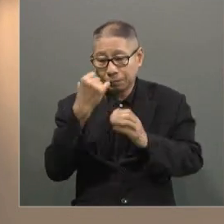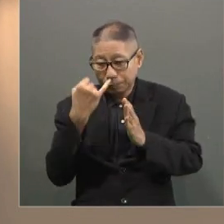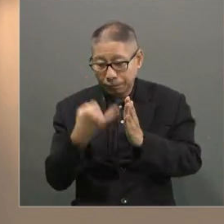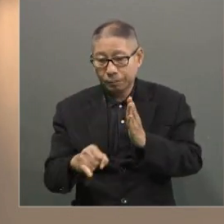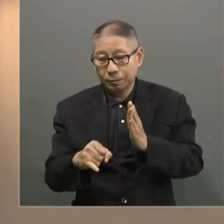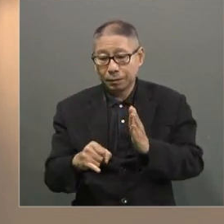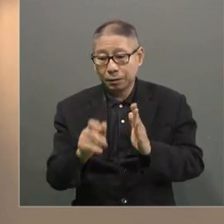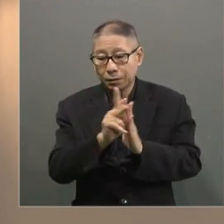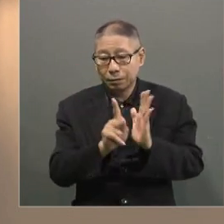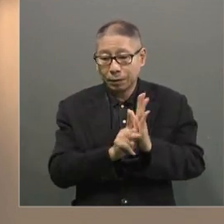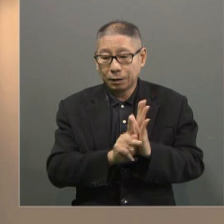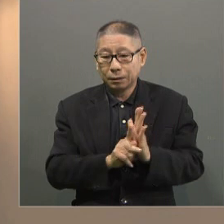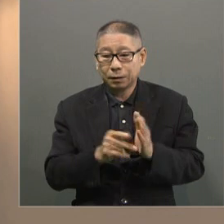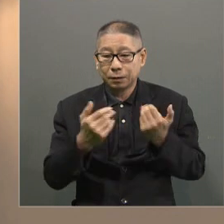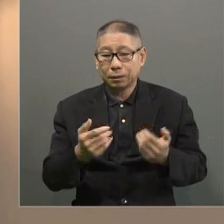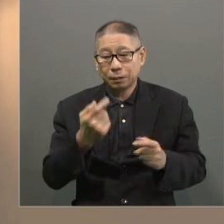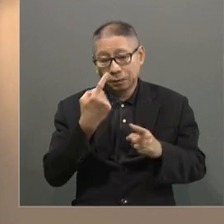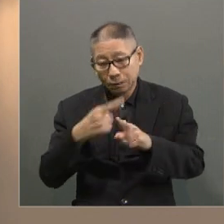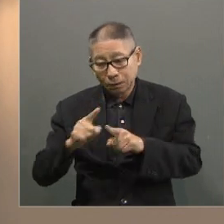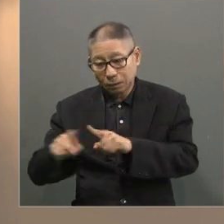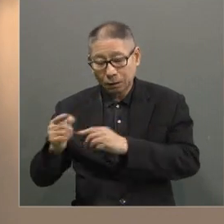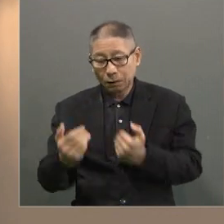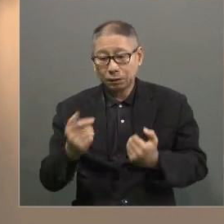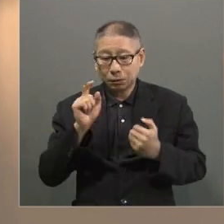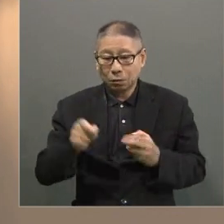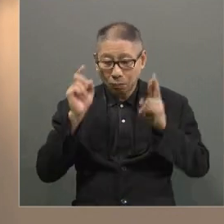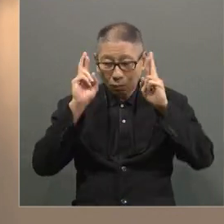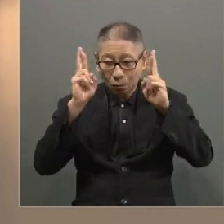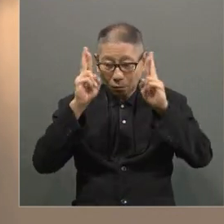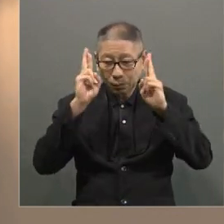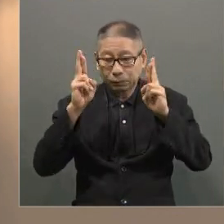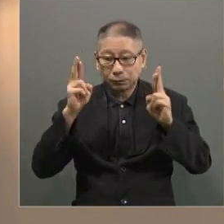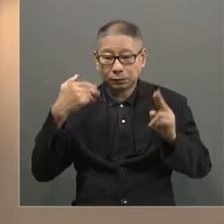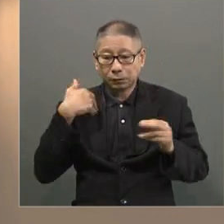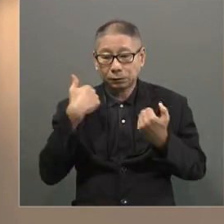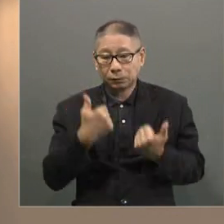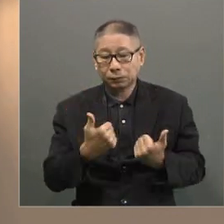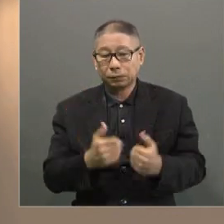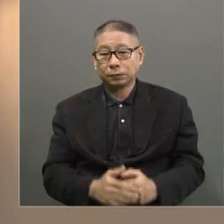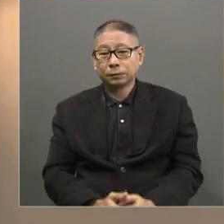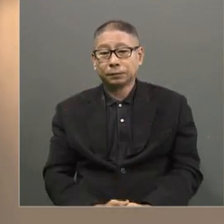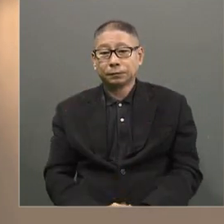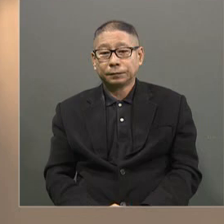ราะนั้นสิ่งเหล่านี้ควรจะต้องใช้ความระมัดระวังที่สุดอย่างมาก